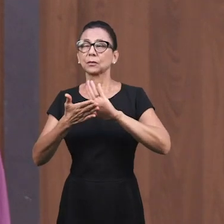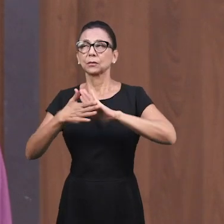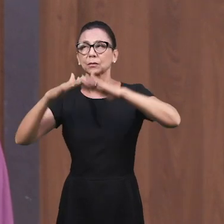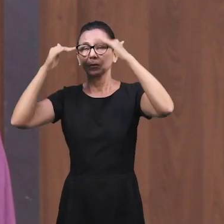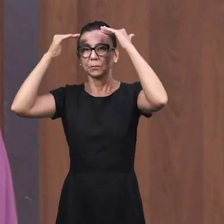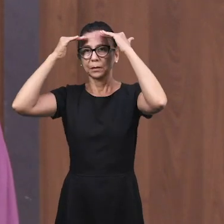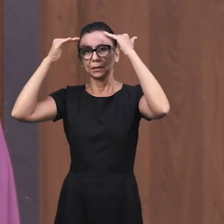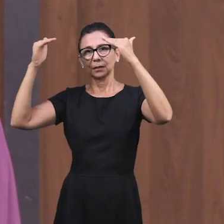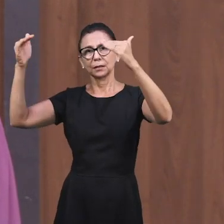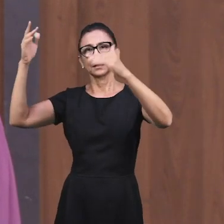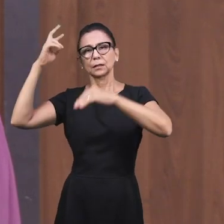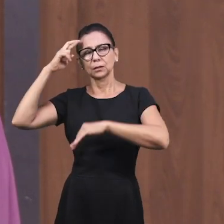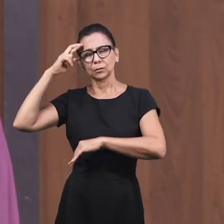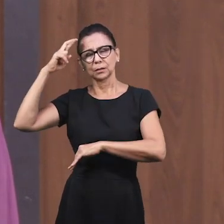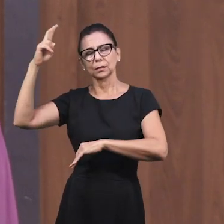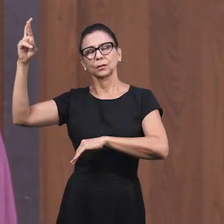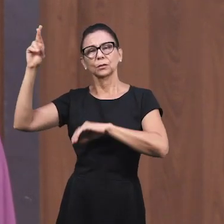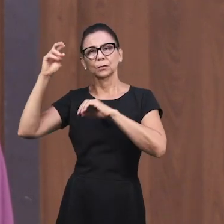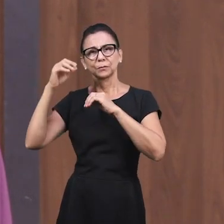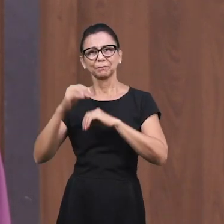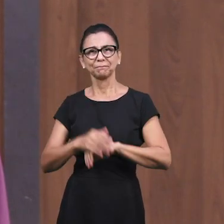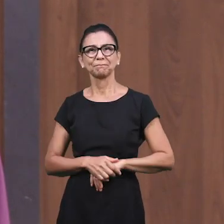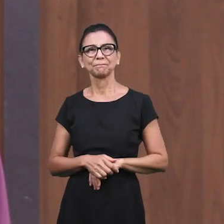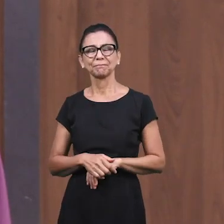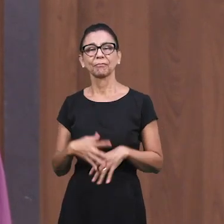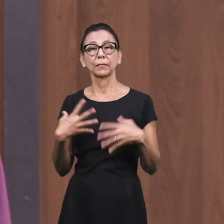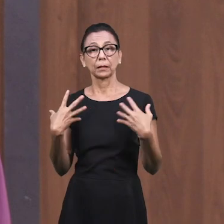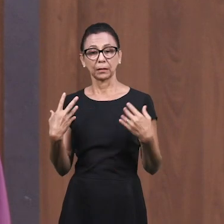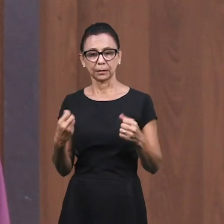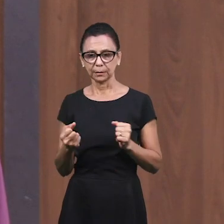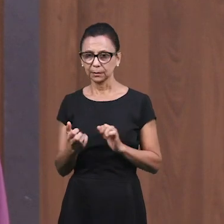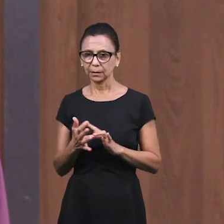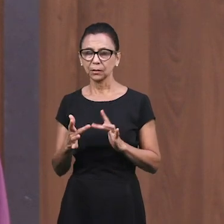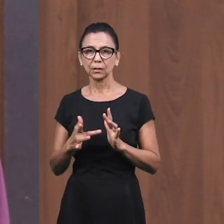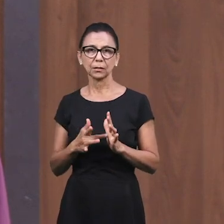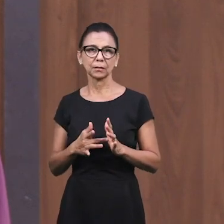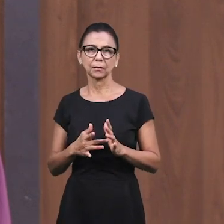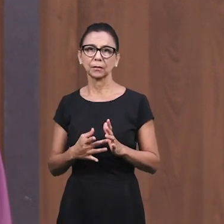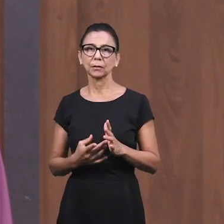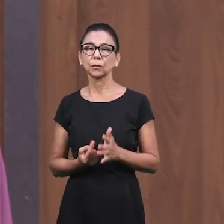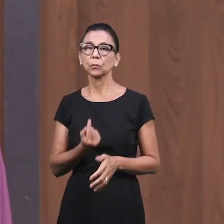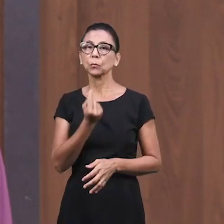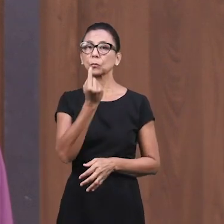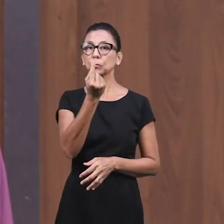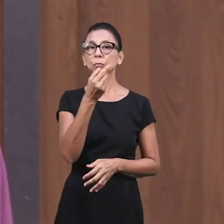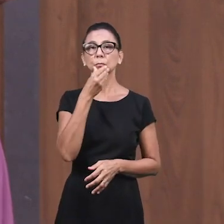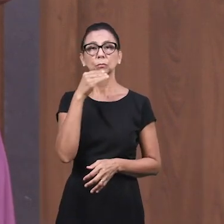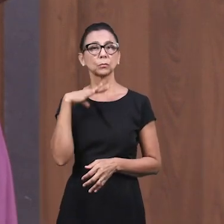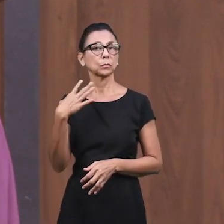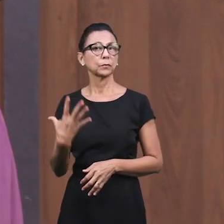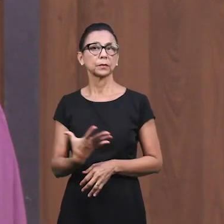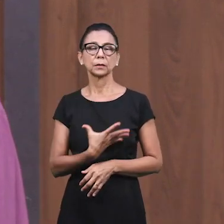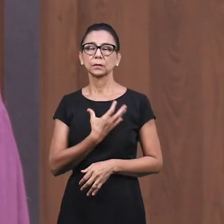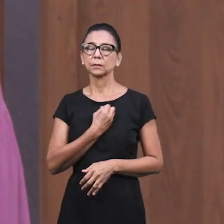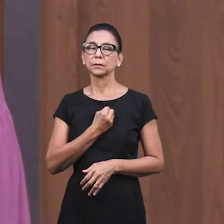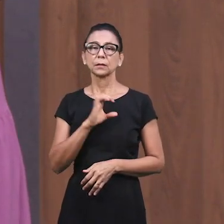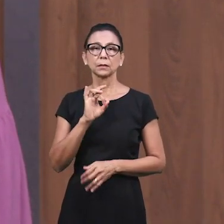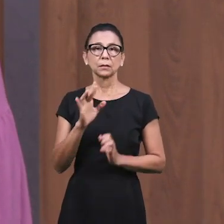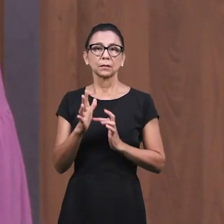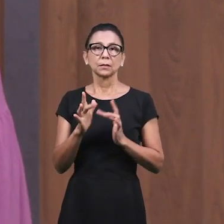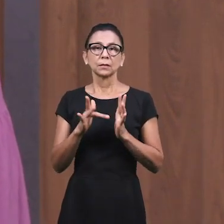en cherchant à Dieu, obéissant ses enseignements, accepter que Jésus c'est notre seul sauveur. Seulement Jésus peut nous